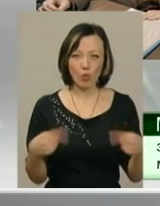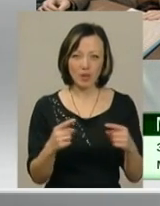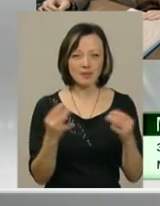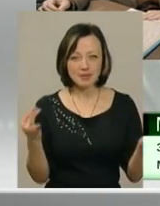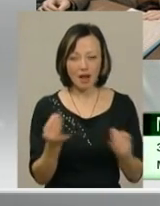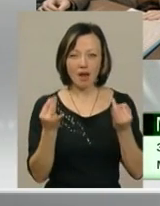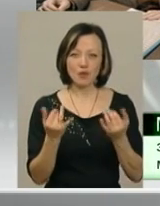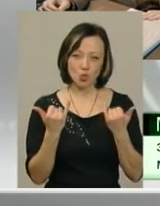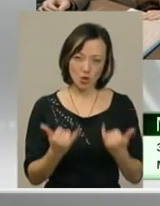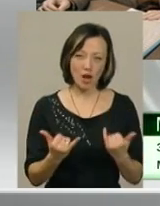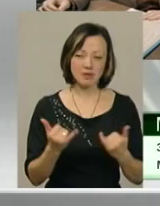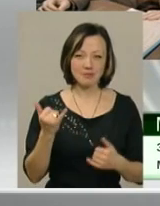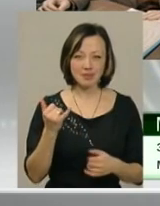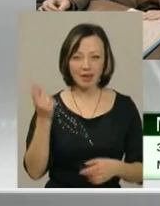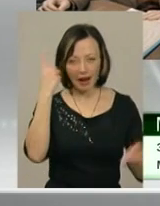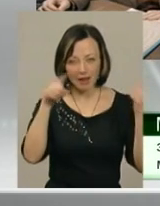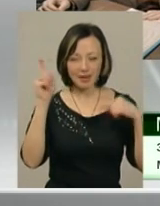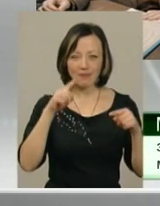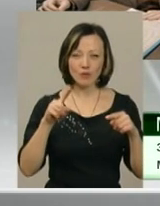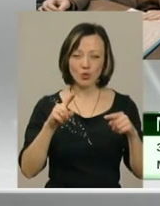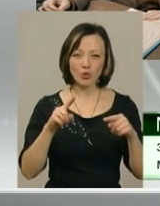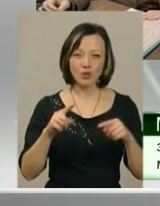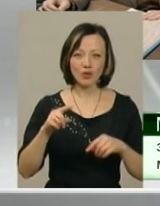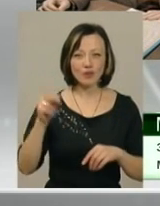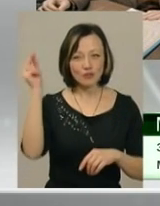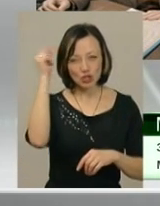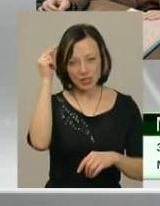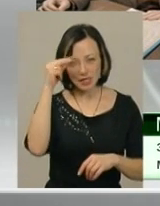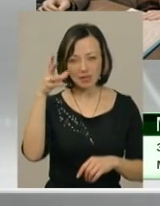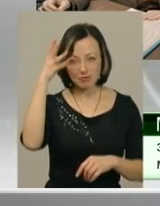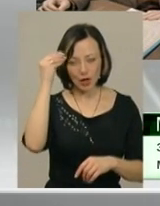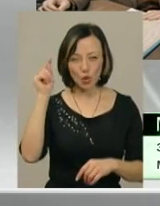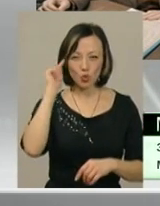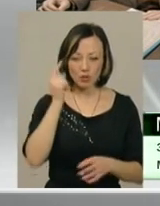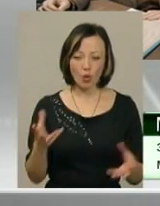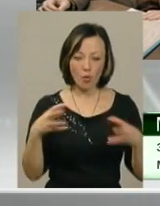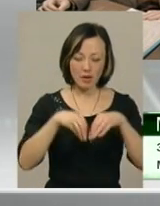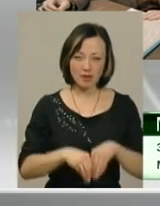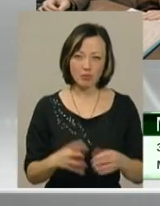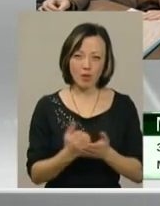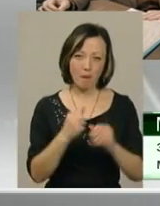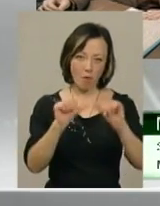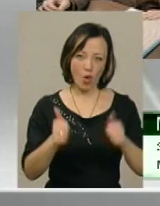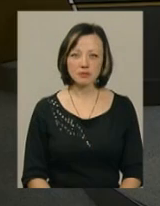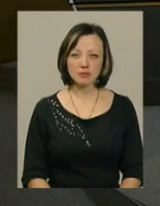таке цікаве, сучасне. Будемо креативно дітьми вчитися думати, якось так, щоб об'ємні такі в нас виходили